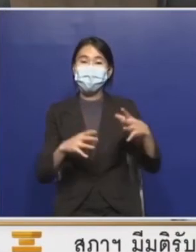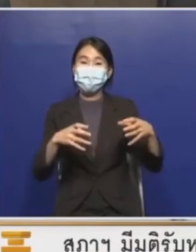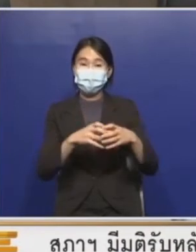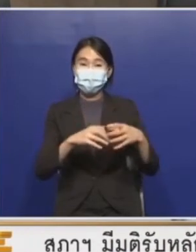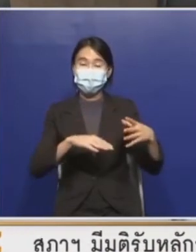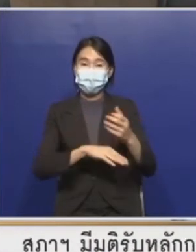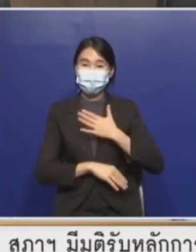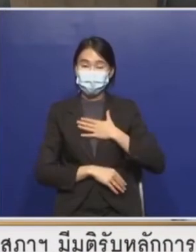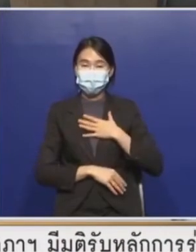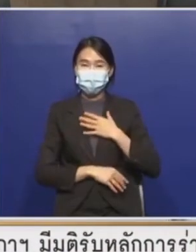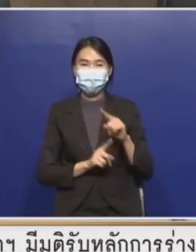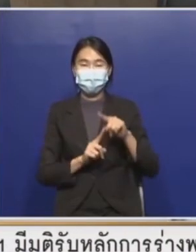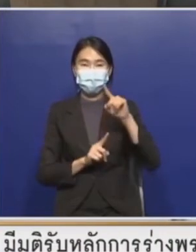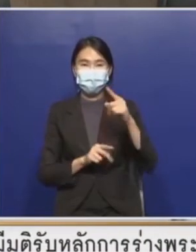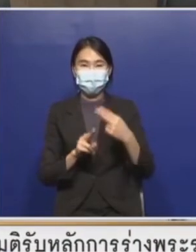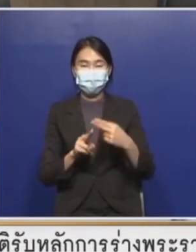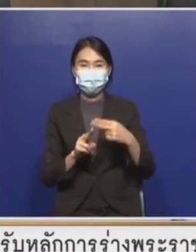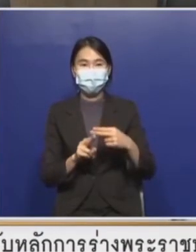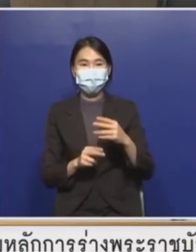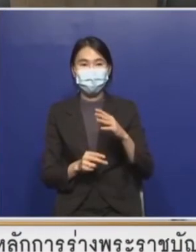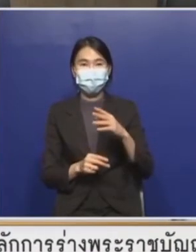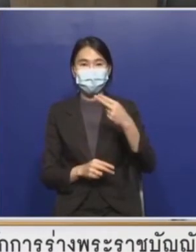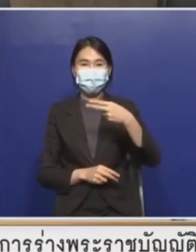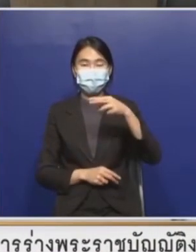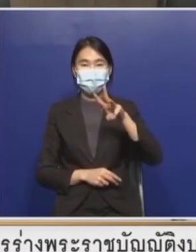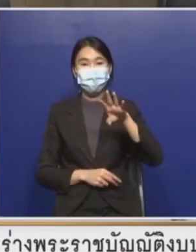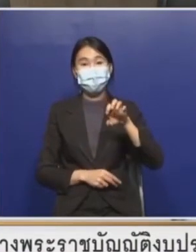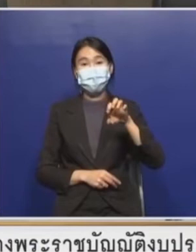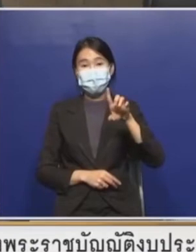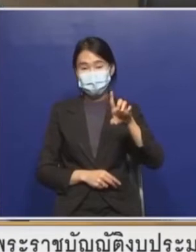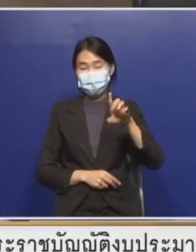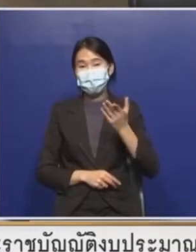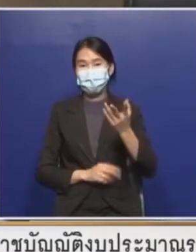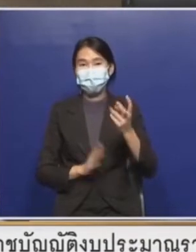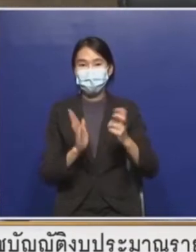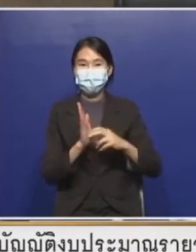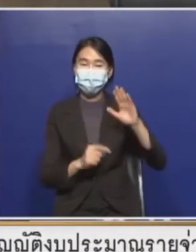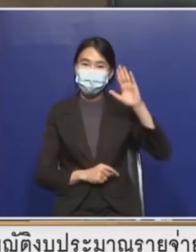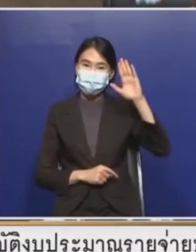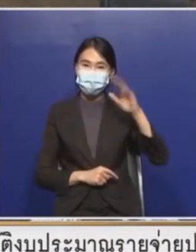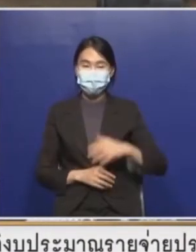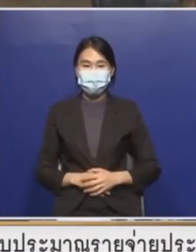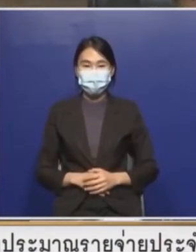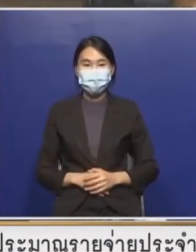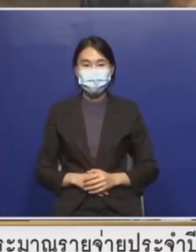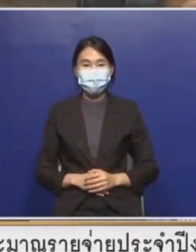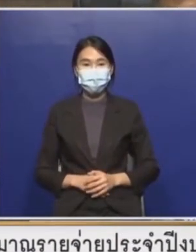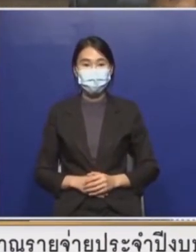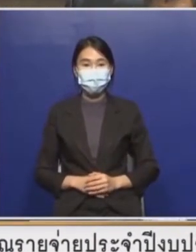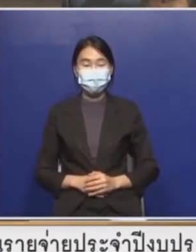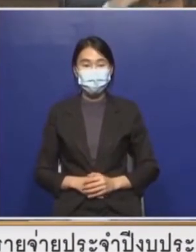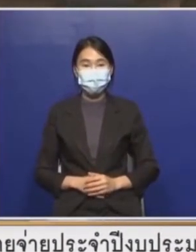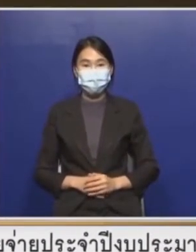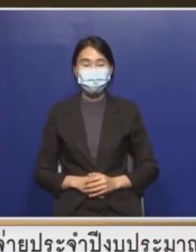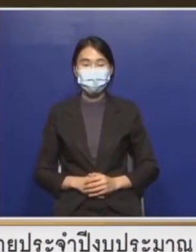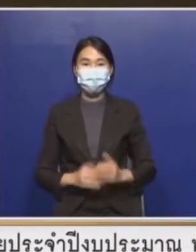าติ1ท่านท่านพันตำรวจเอกทวีสอดส่องขอผู้รับรองด้วยครับ ครับผู้รับรองถูกต้องครับ